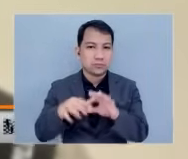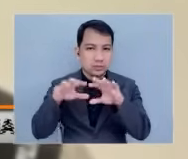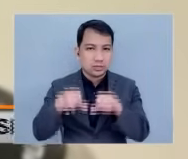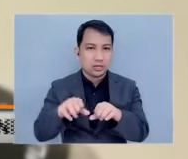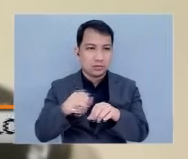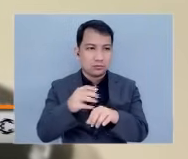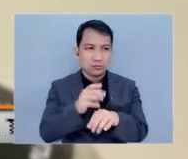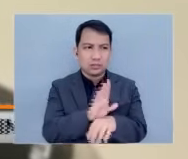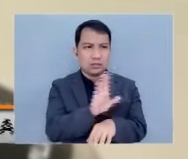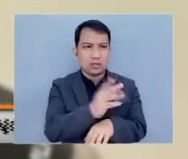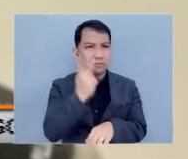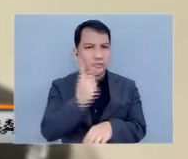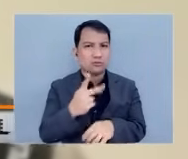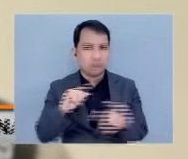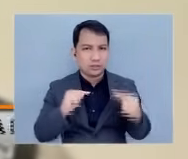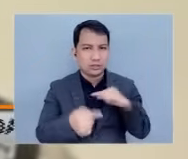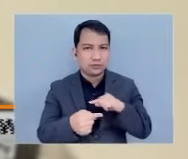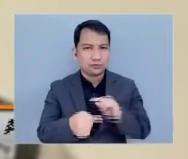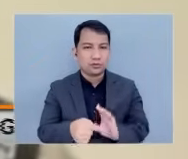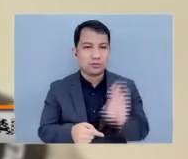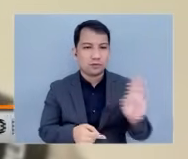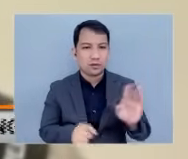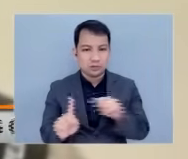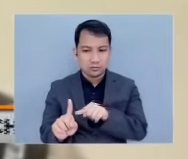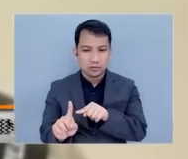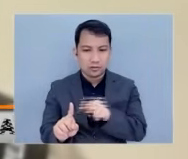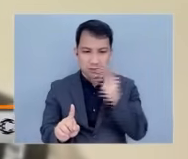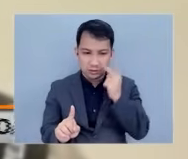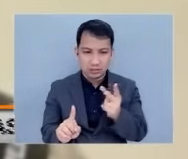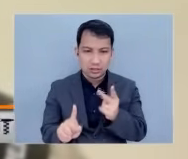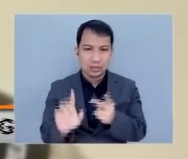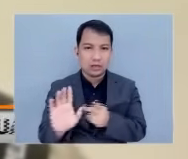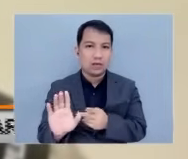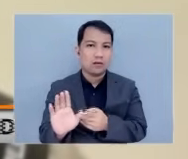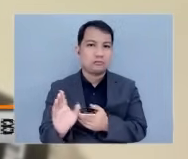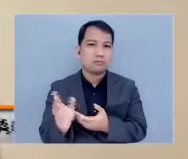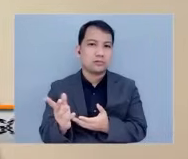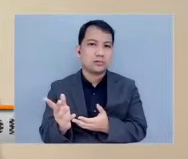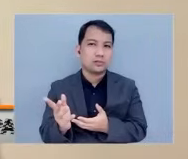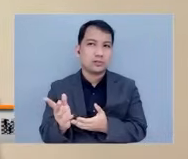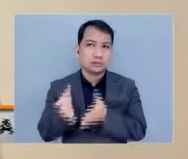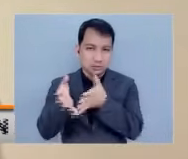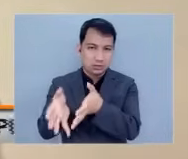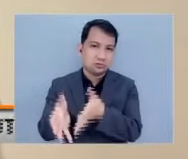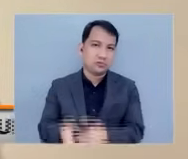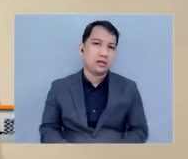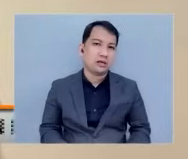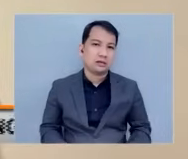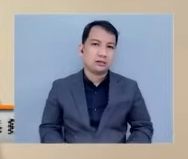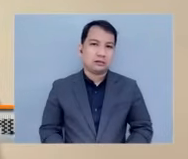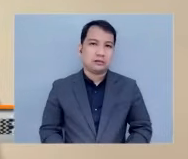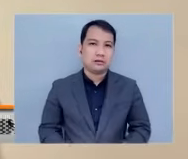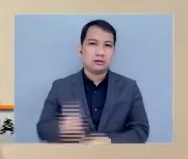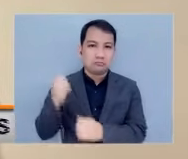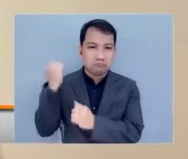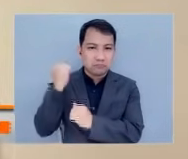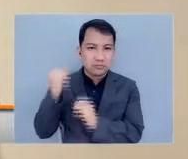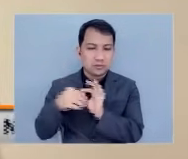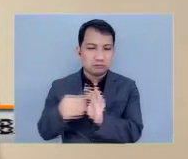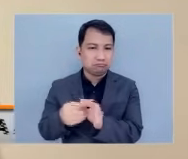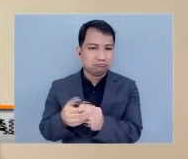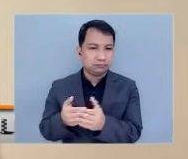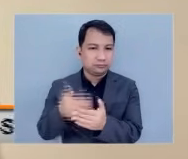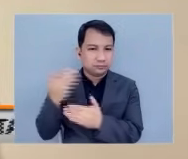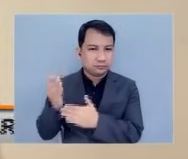Kaya nga yung isa na na-recover natin is iniwan na lang nila. we expect na baka in the near future